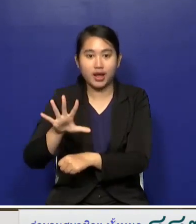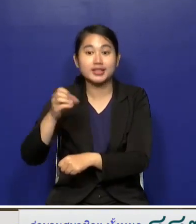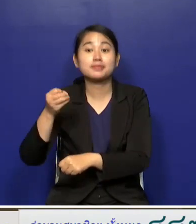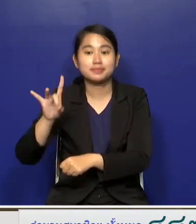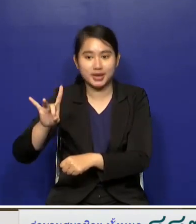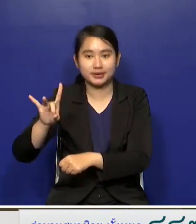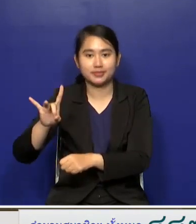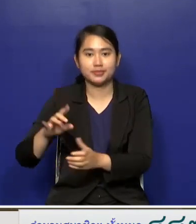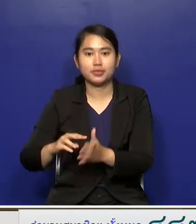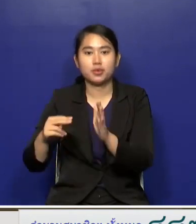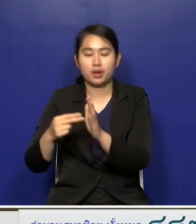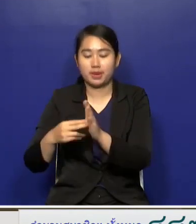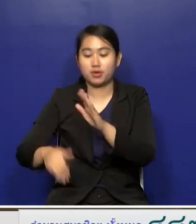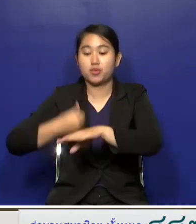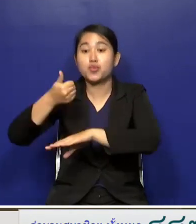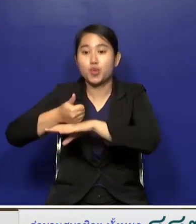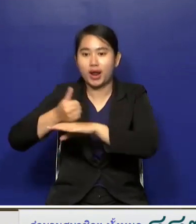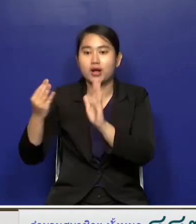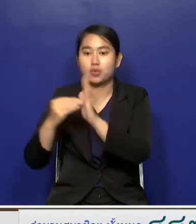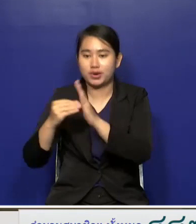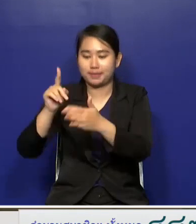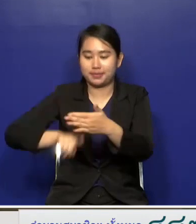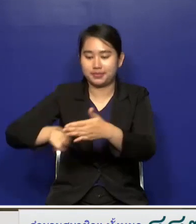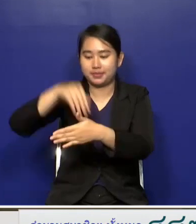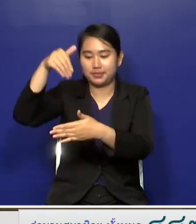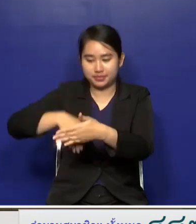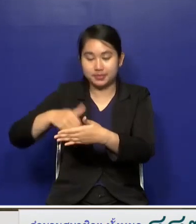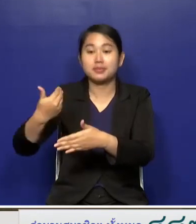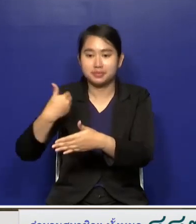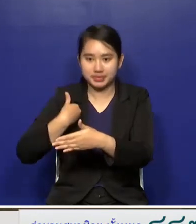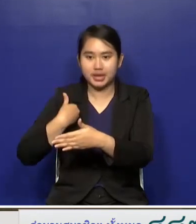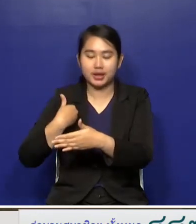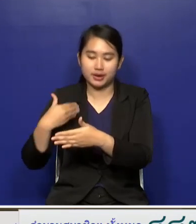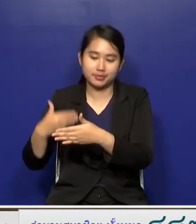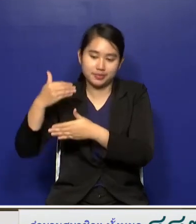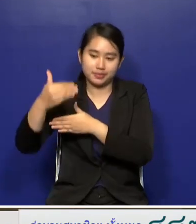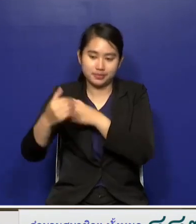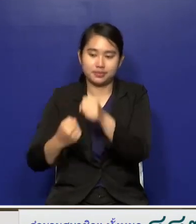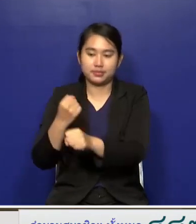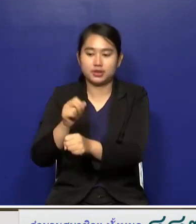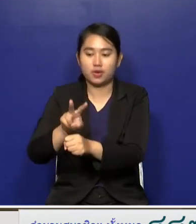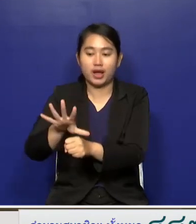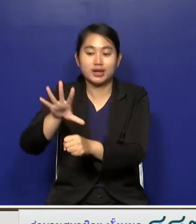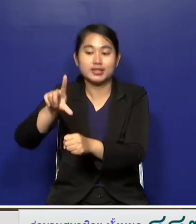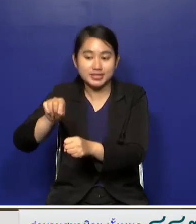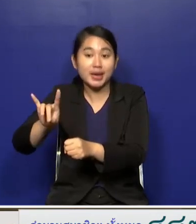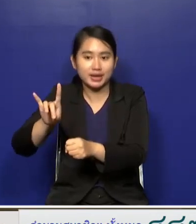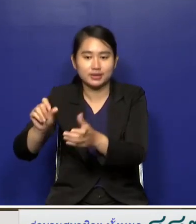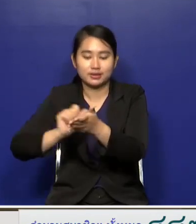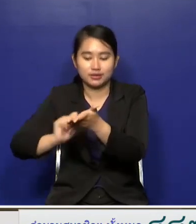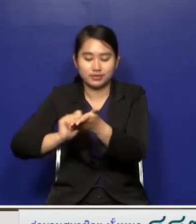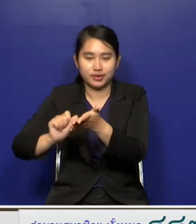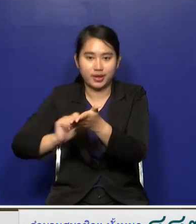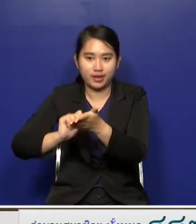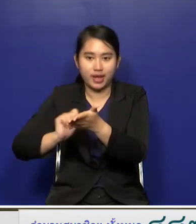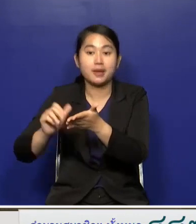2518ซึ่งมีการเลือกตั้งผู้ว่าราชการจังหวัดขึ้นแล้วต่อมาปี2528ก็มีการแก้ไ